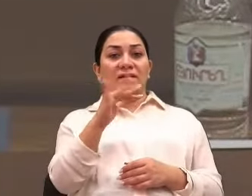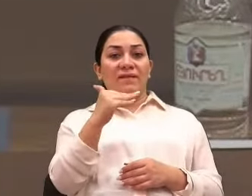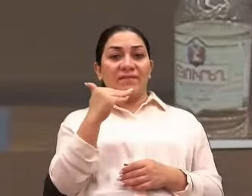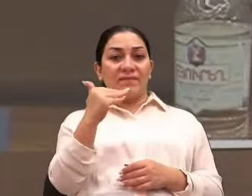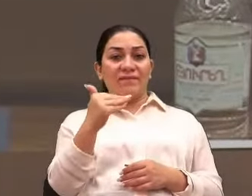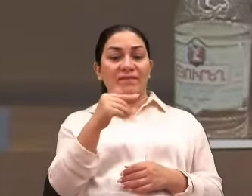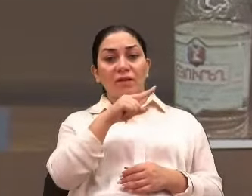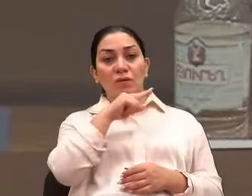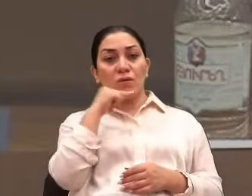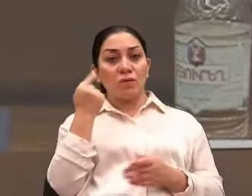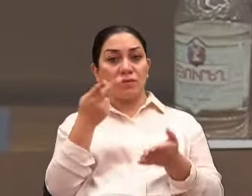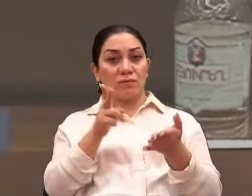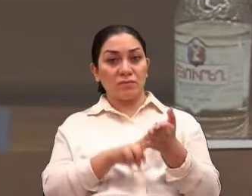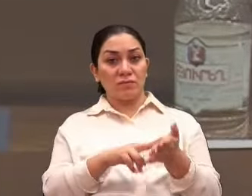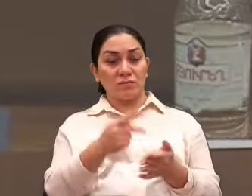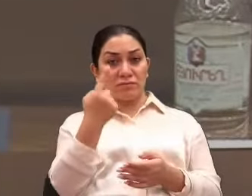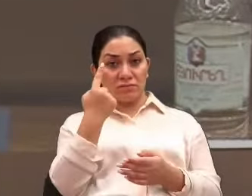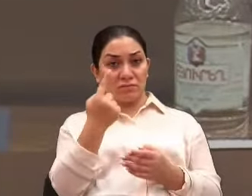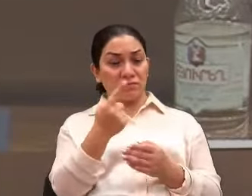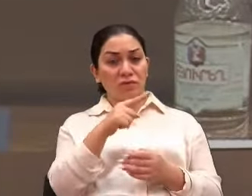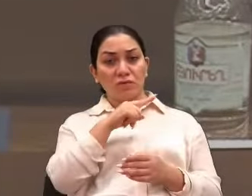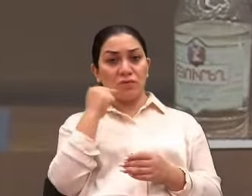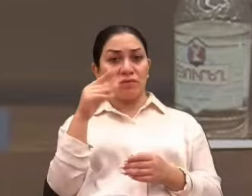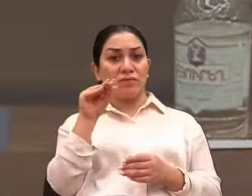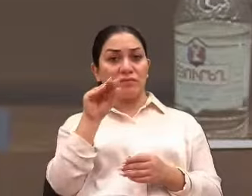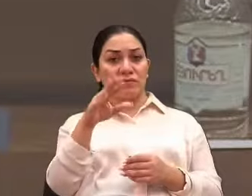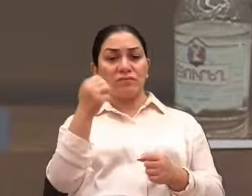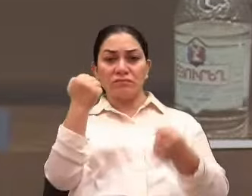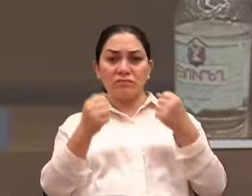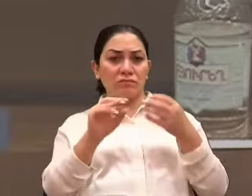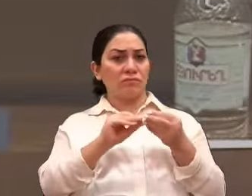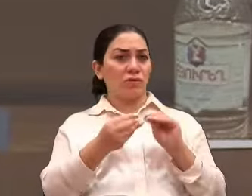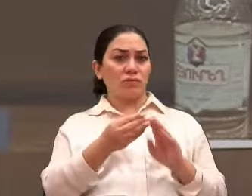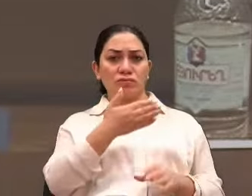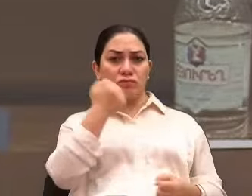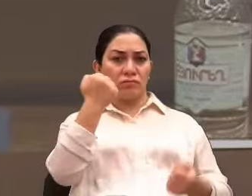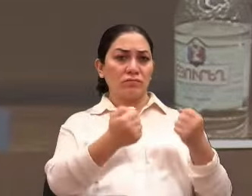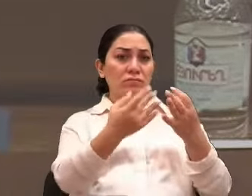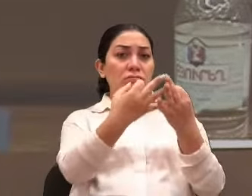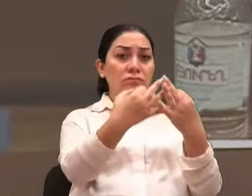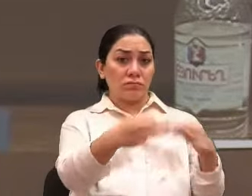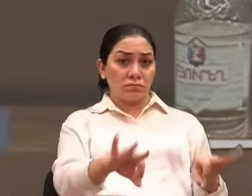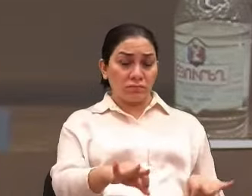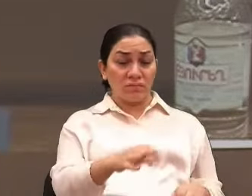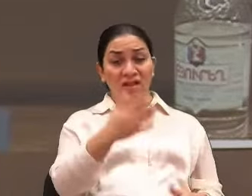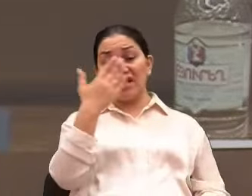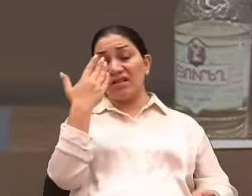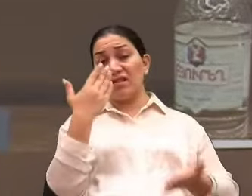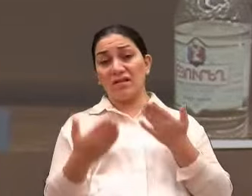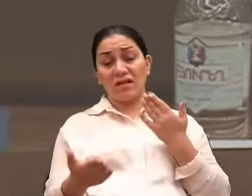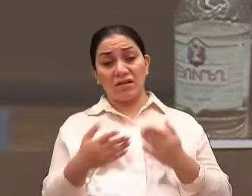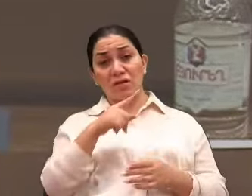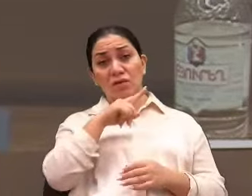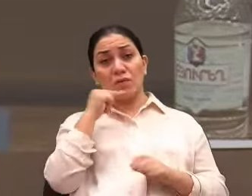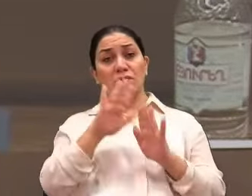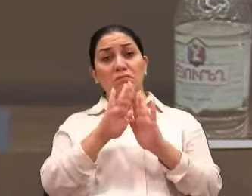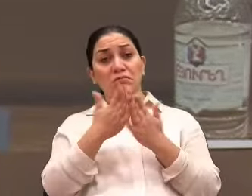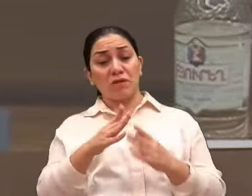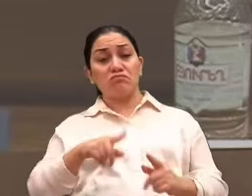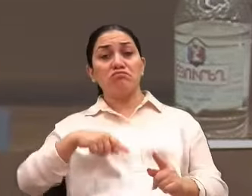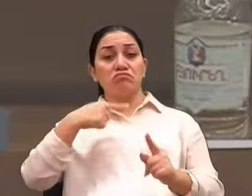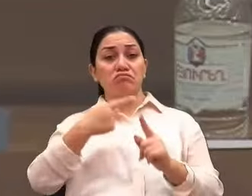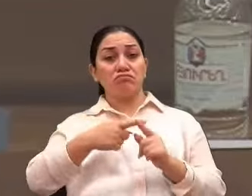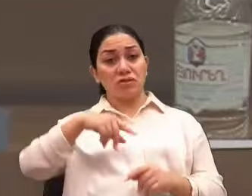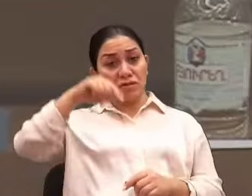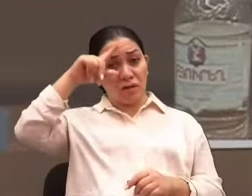Դաշնության քաղաքացիություն, Ռուսաստանի Դաշնության վարորդական իրավունքի վկայական, խնդիր չունի ստեվարելու, բայց եթե դրան գումարած նա նաև Հայաստանի